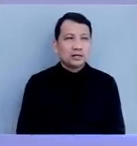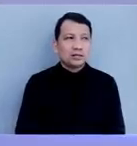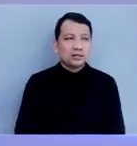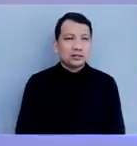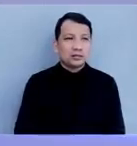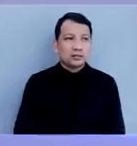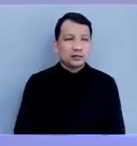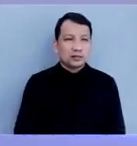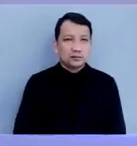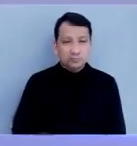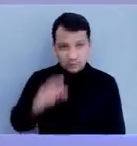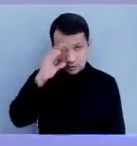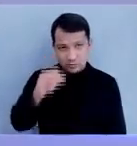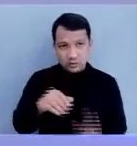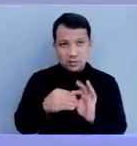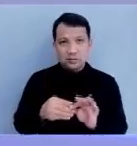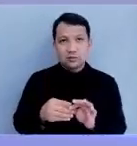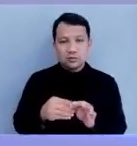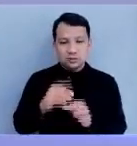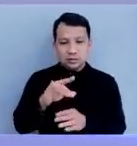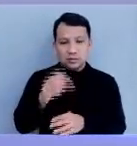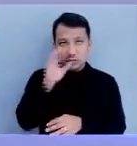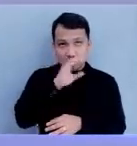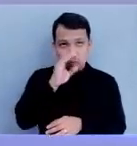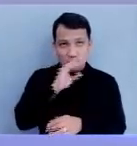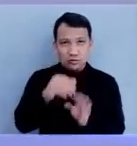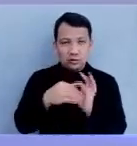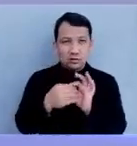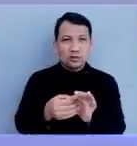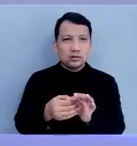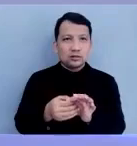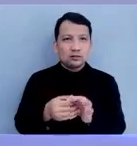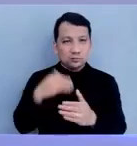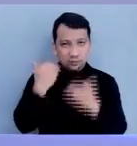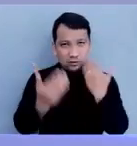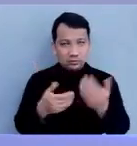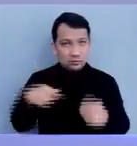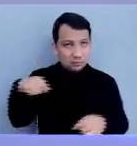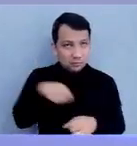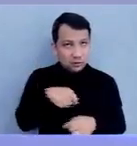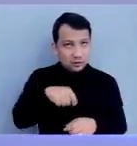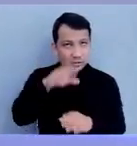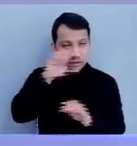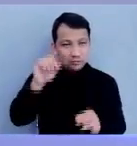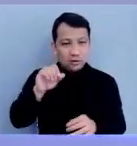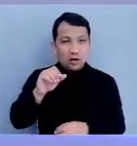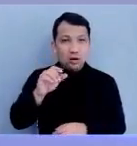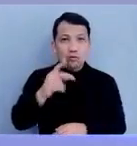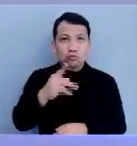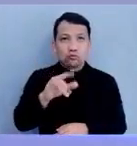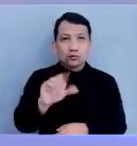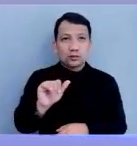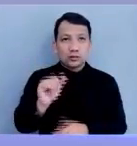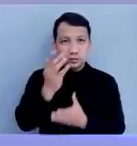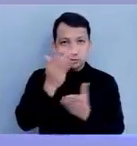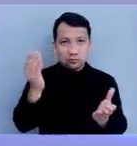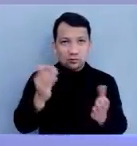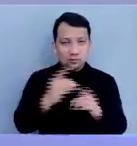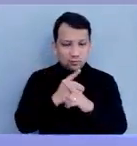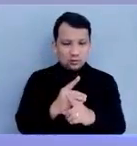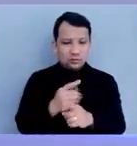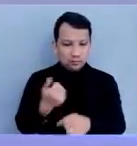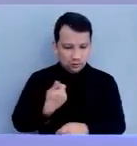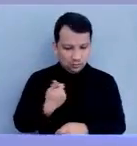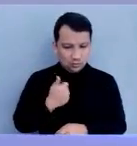Arestado ang isang lalaki sa Dalaguete, Cebu matapos siyang mapatay sa pananaksak ang kanyang kuya. Git ng suspect, dinepensa lang niya